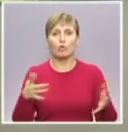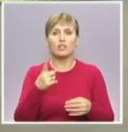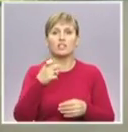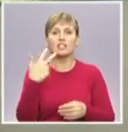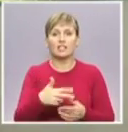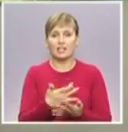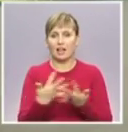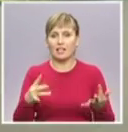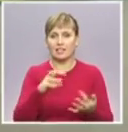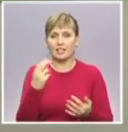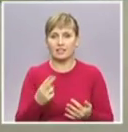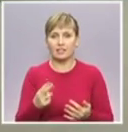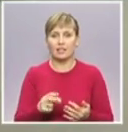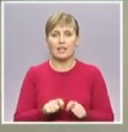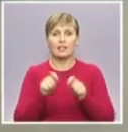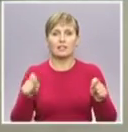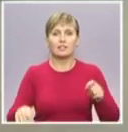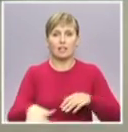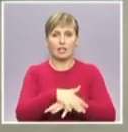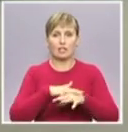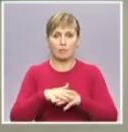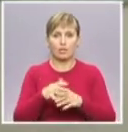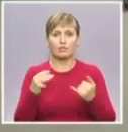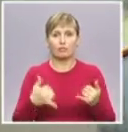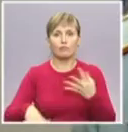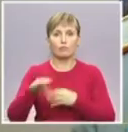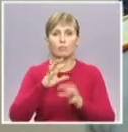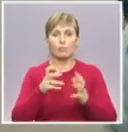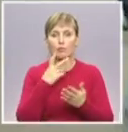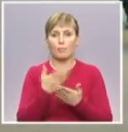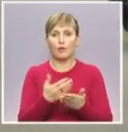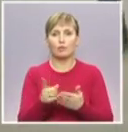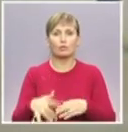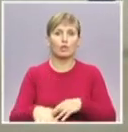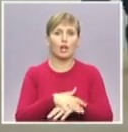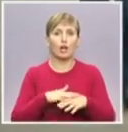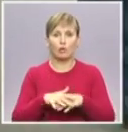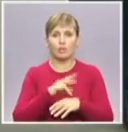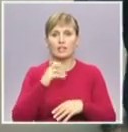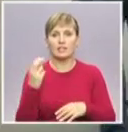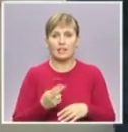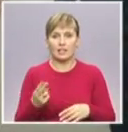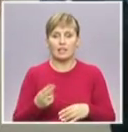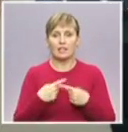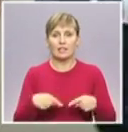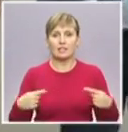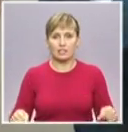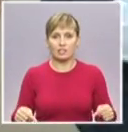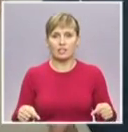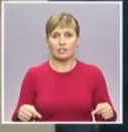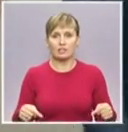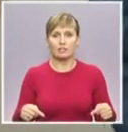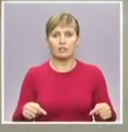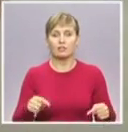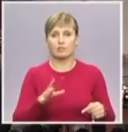национальностей, создала ассамблею и сегодня всему миру показывает, что народы, национальности, различные национальности